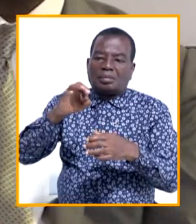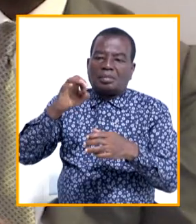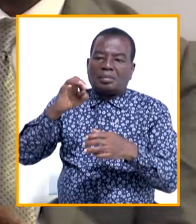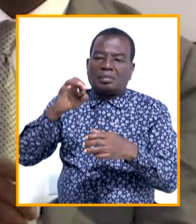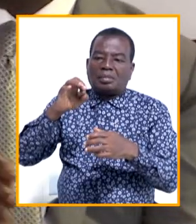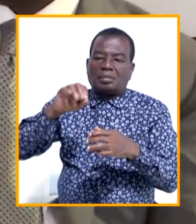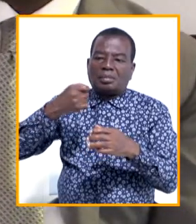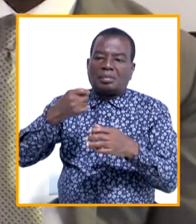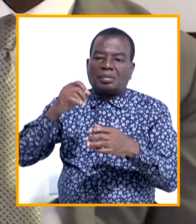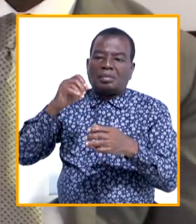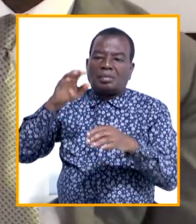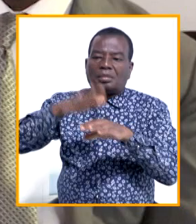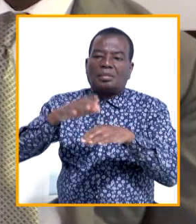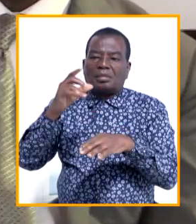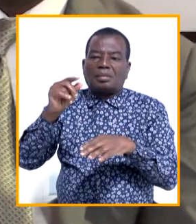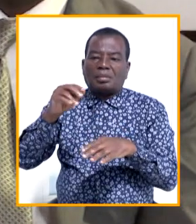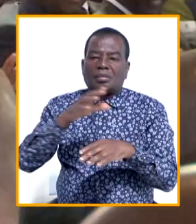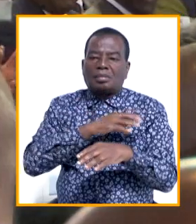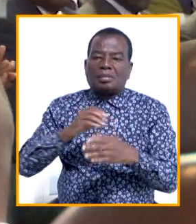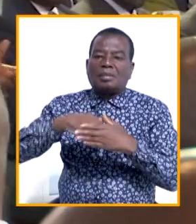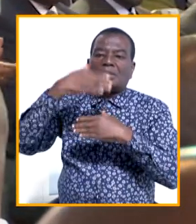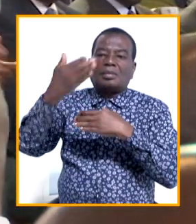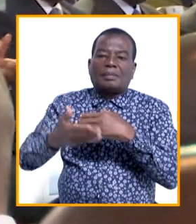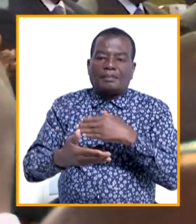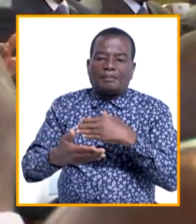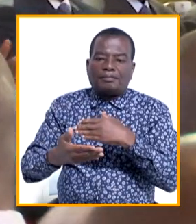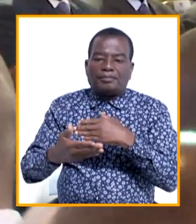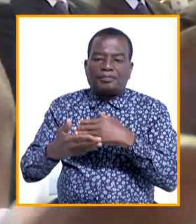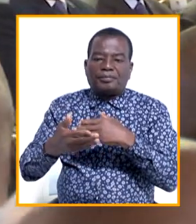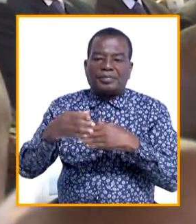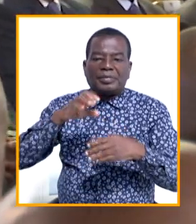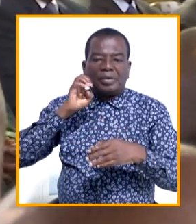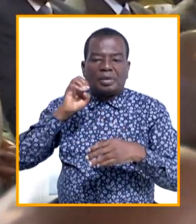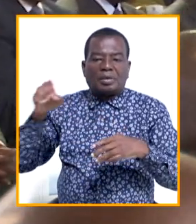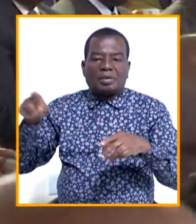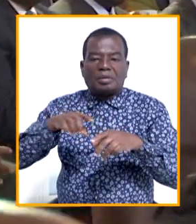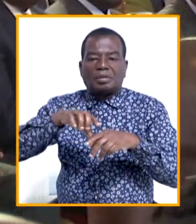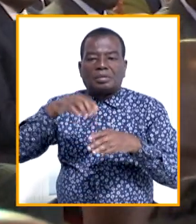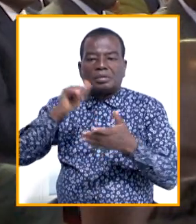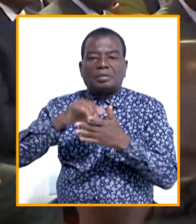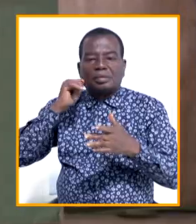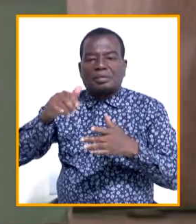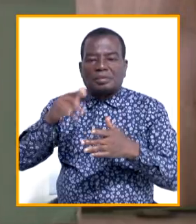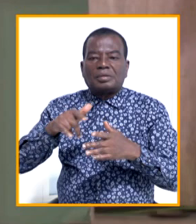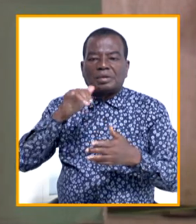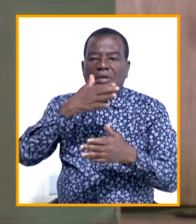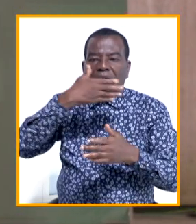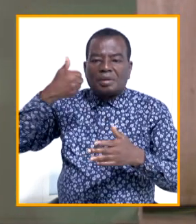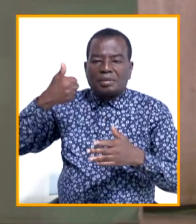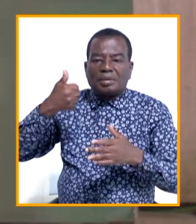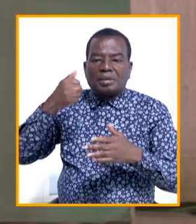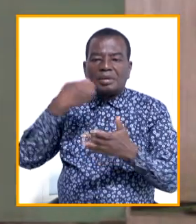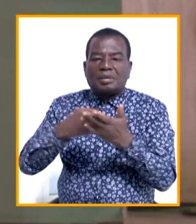20 à sa suite Eva mais accandant 15 ans remporte elle le prix national du meilleur élève au